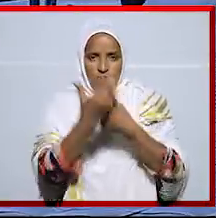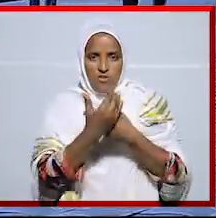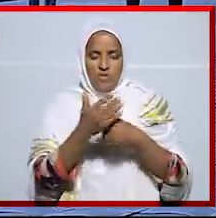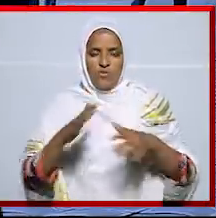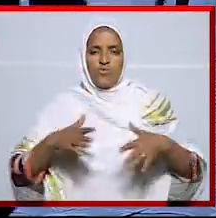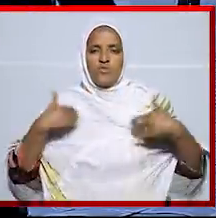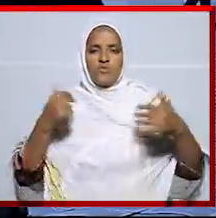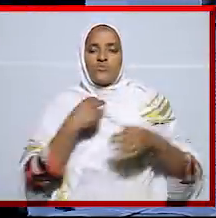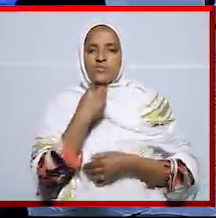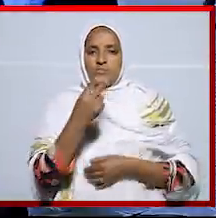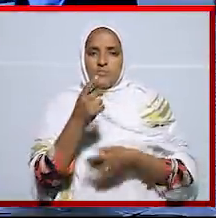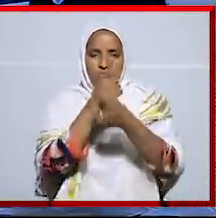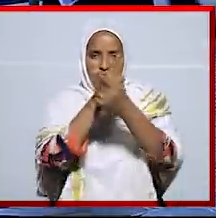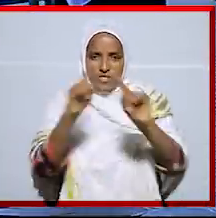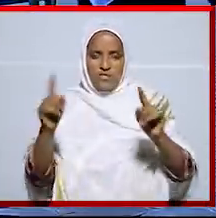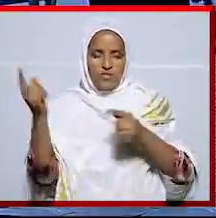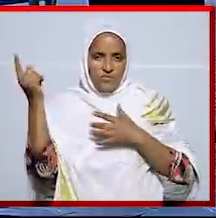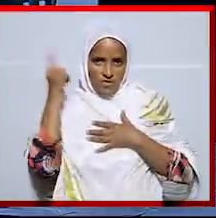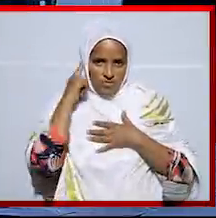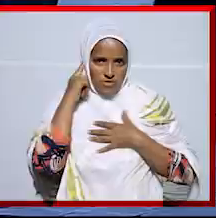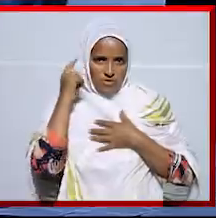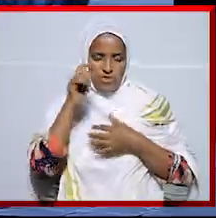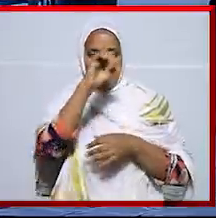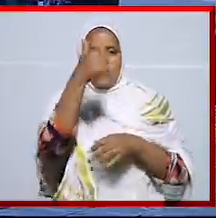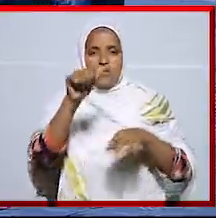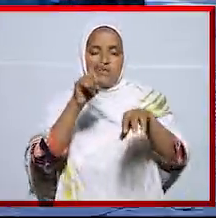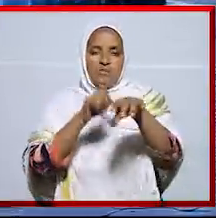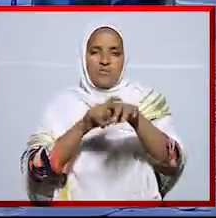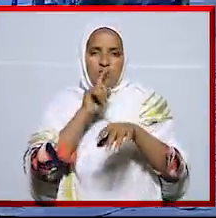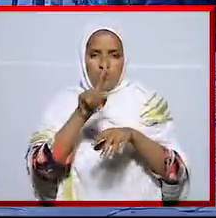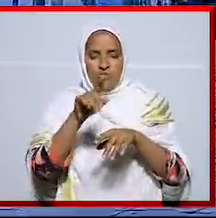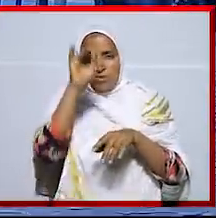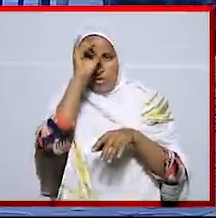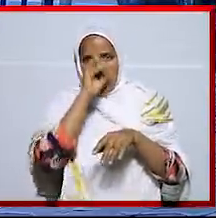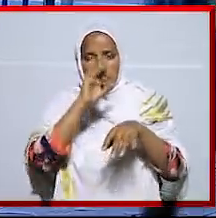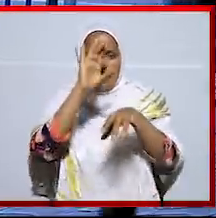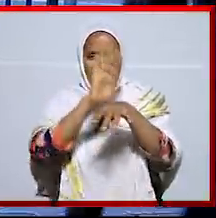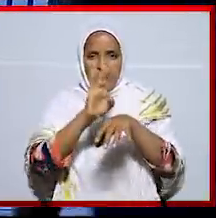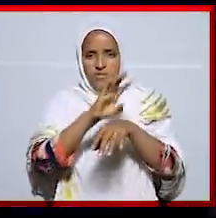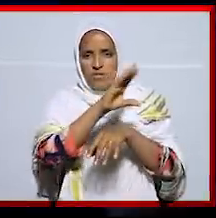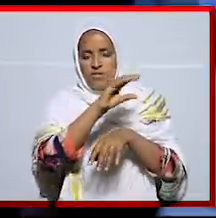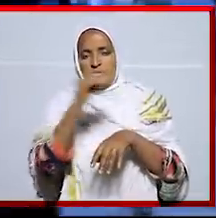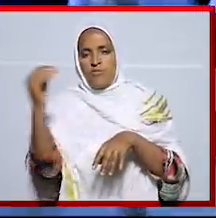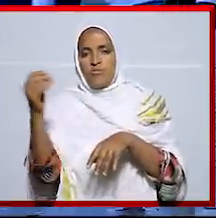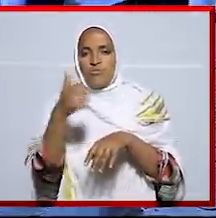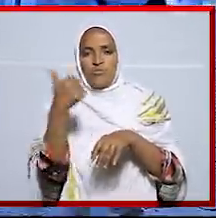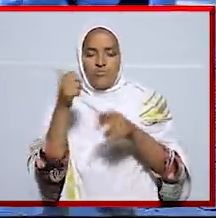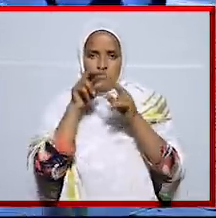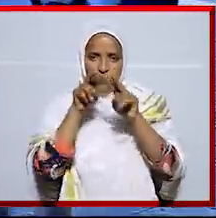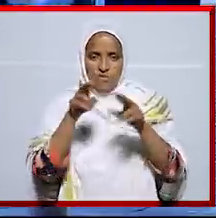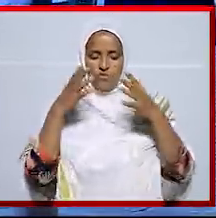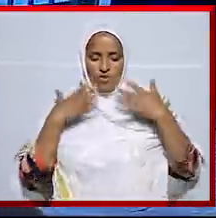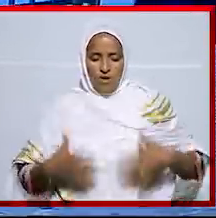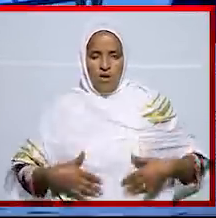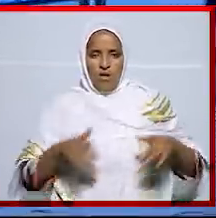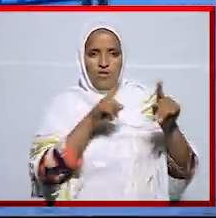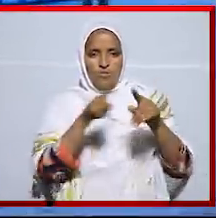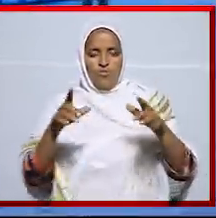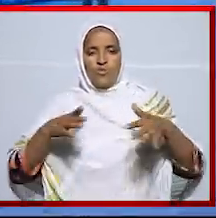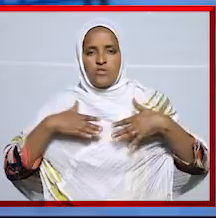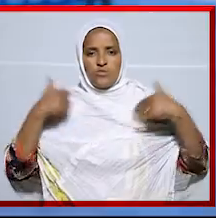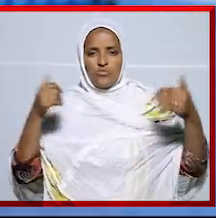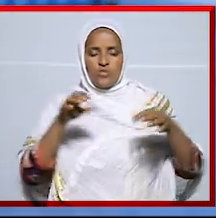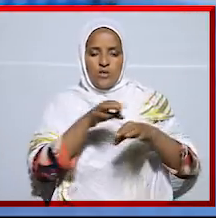በተለየ ሁኔታ የወጣቶች ድምጽ በነጻነት የሚሰማበት የአየር ሰዓት ነው። ሊቃውንተ ቤተ ክርስቲያንና ሌሎች የሚመለከታቸው አካላት